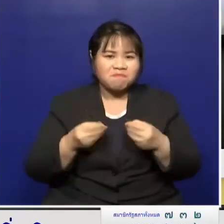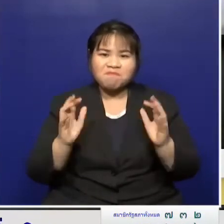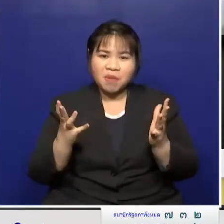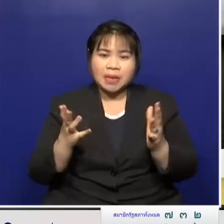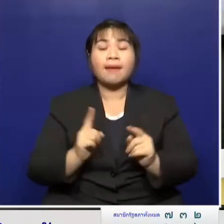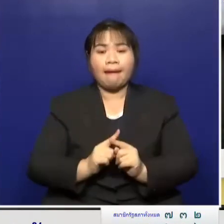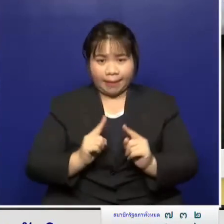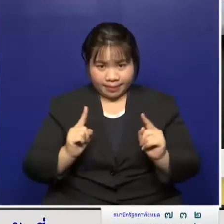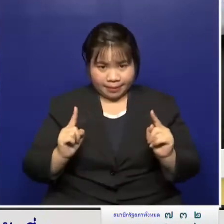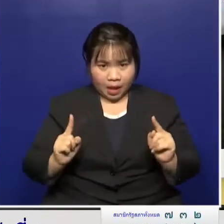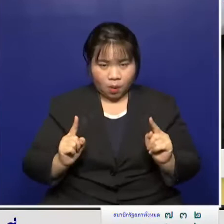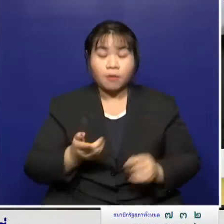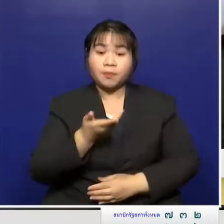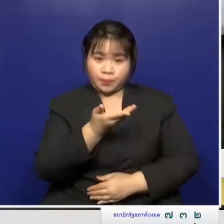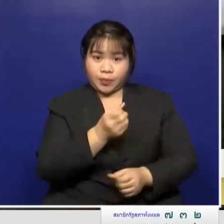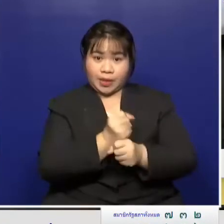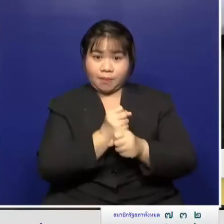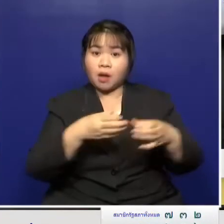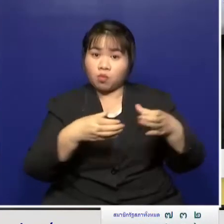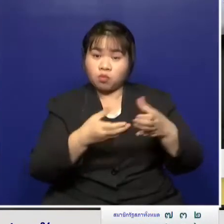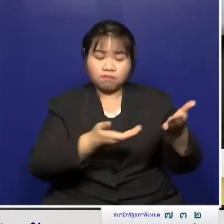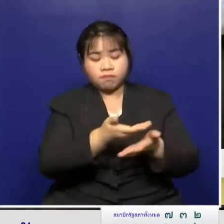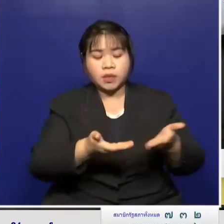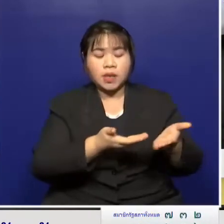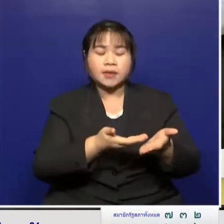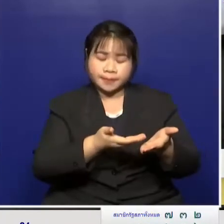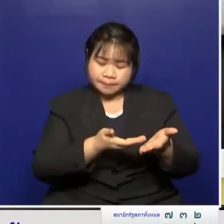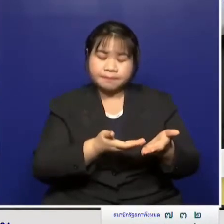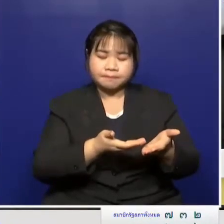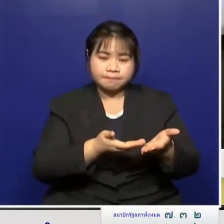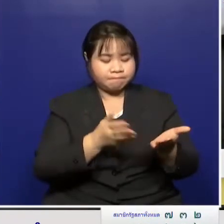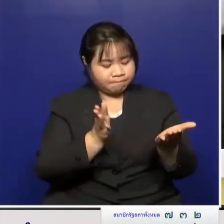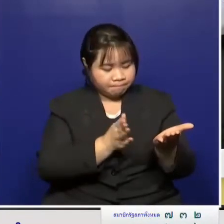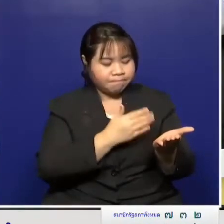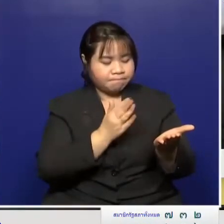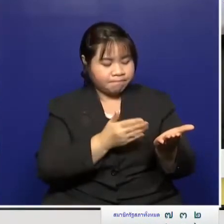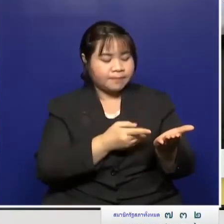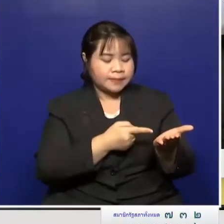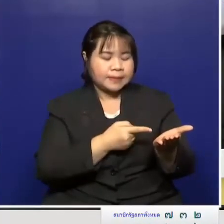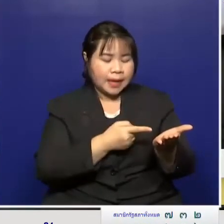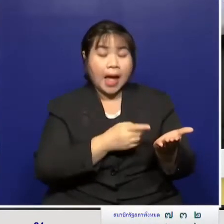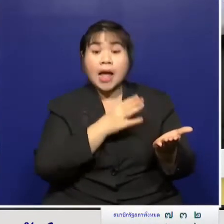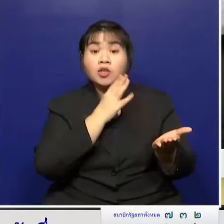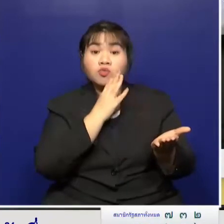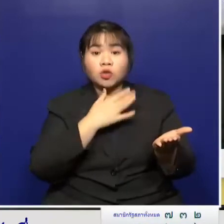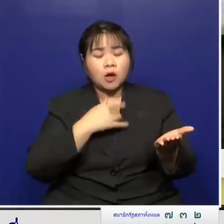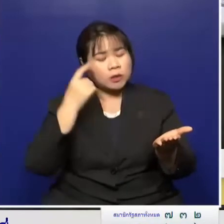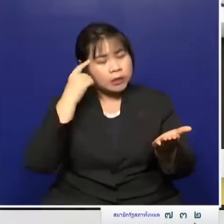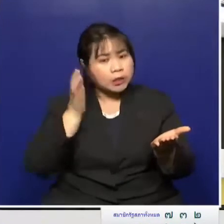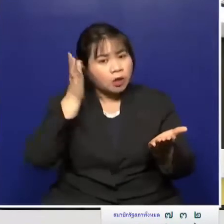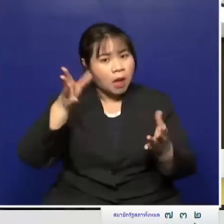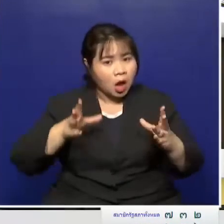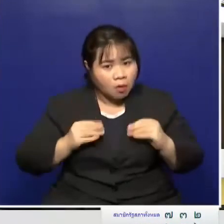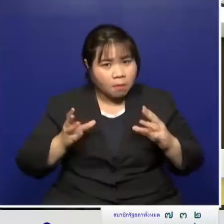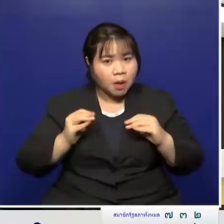แต่สิ่งที่ท่านได้กระโนา !!!พิศนา perfectlyาอก carpนั่ก็ทำใหพวกเรานะครับพอมองเห็นว่าสิ่งที่เราจะโษกันต่อไป